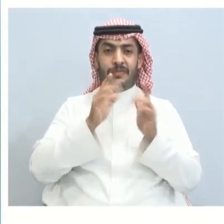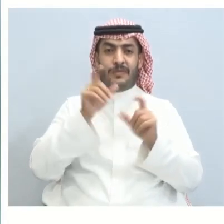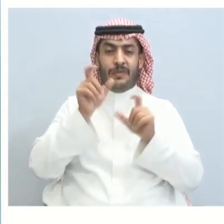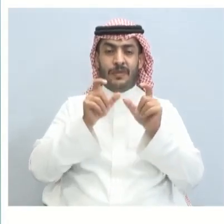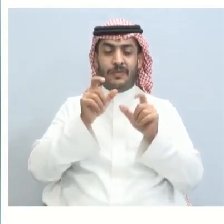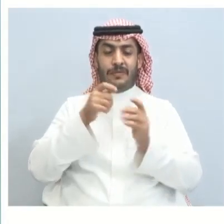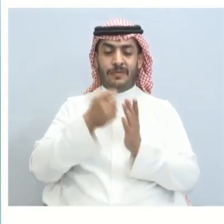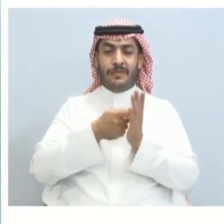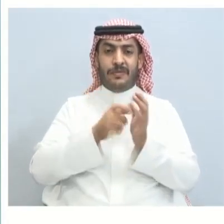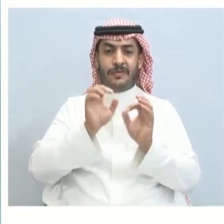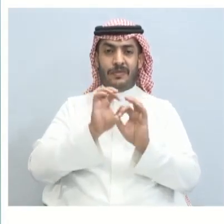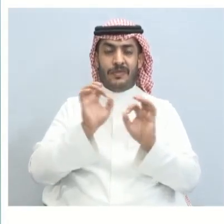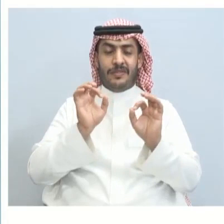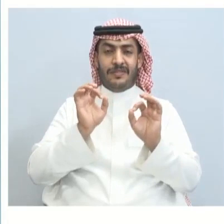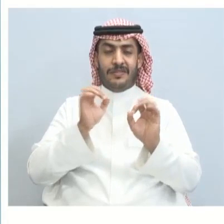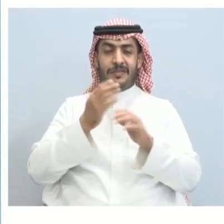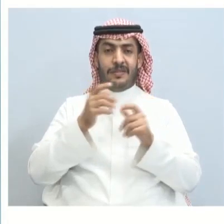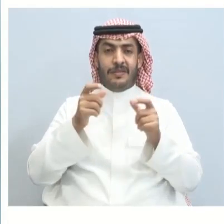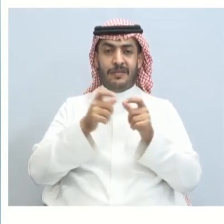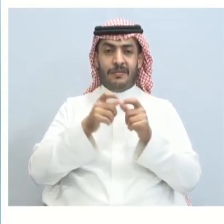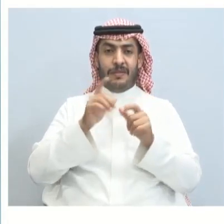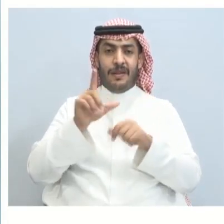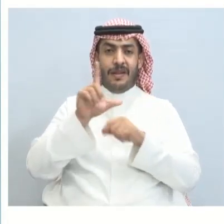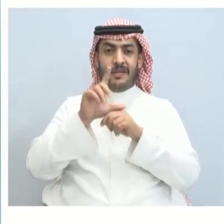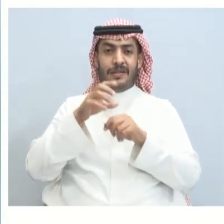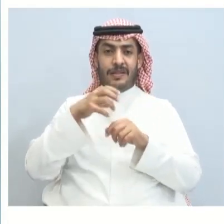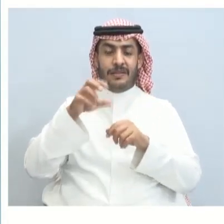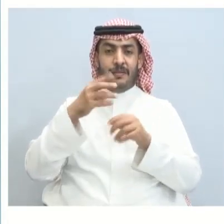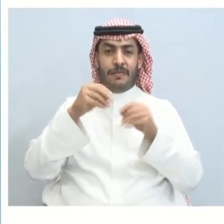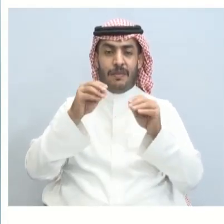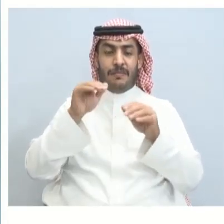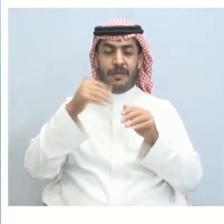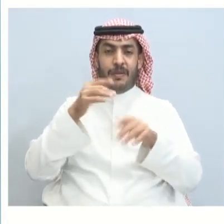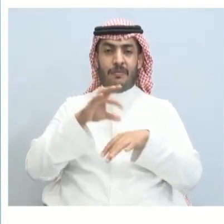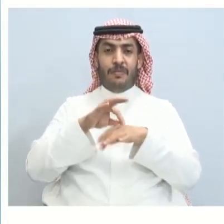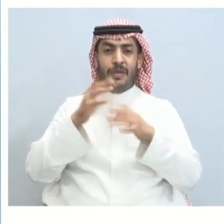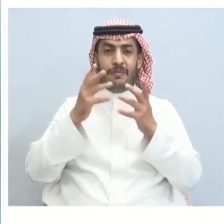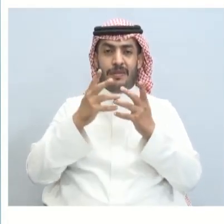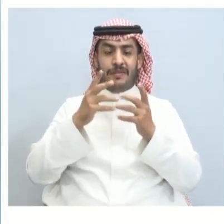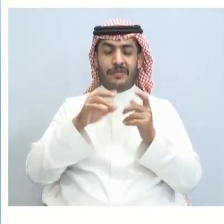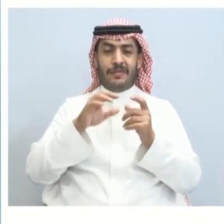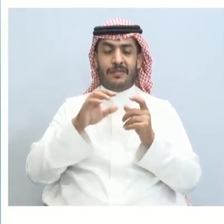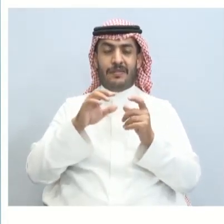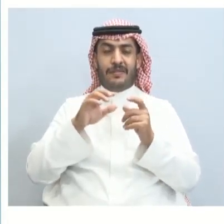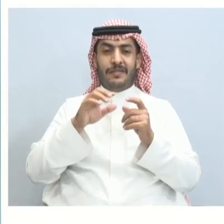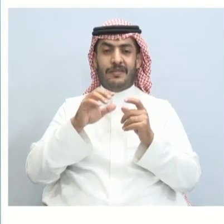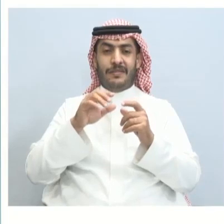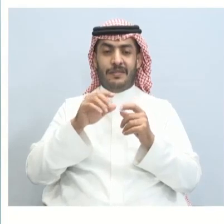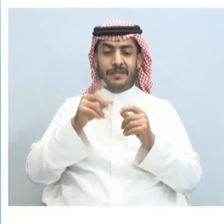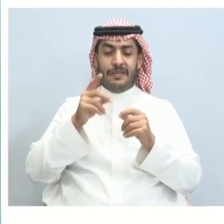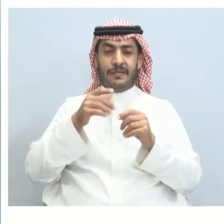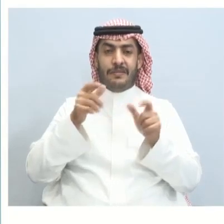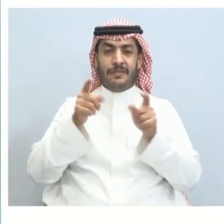الذين حضروا يكون لدينا تصور لماذا لم يحضر مثلا الرئيس القسم المبيعات او الموارد البشريه او ايا كان وبالتالي